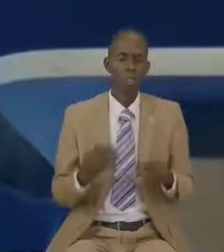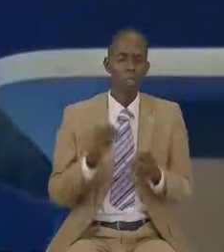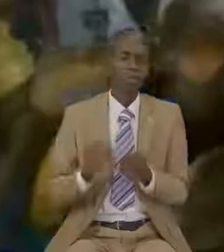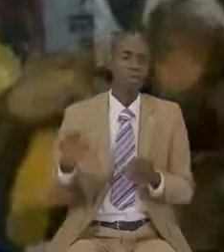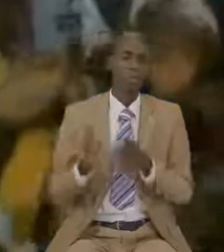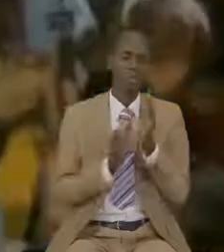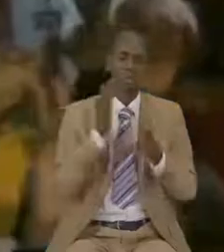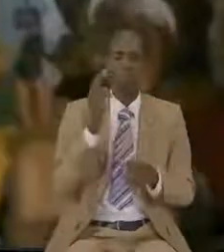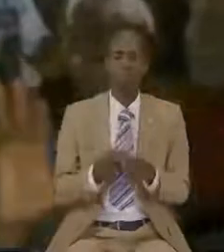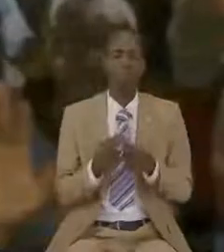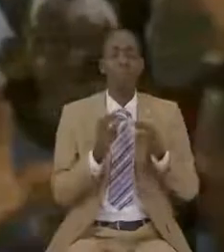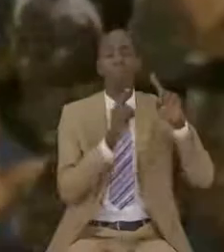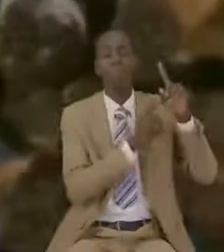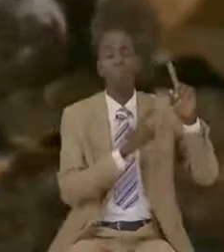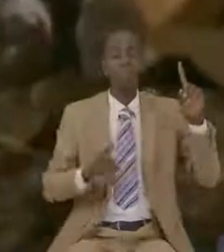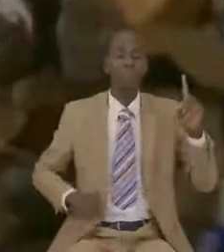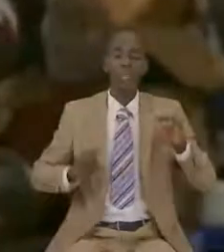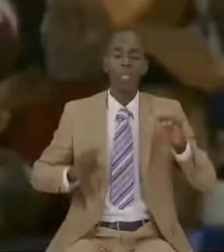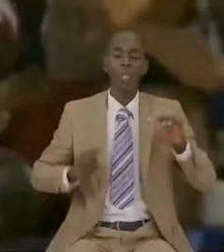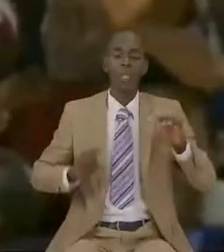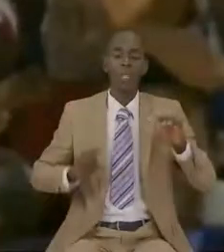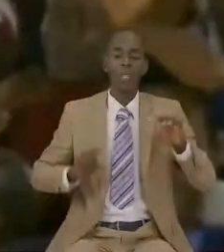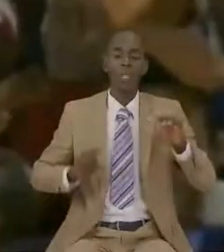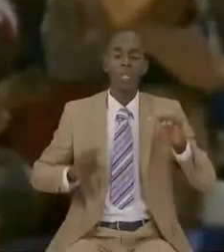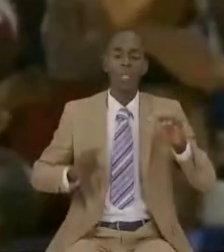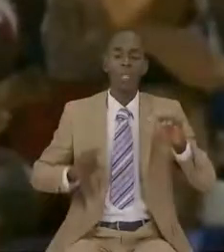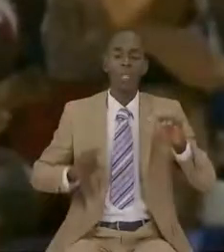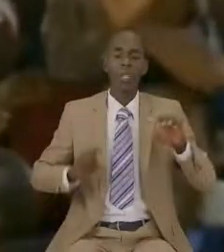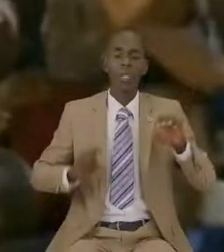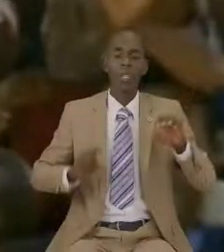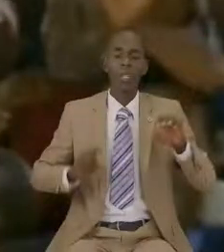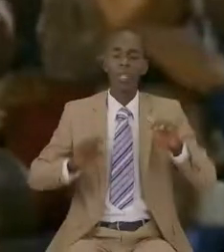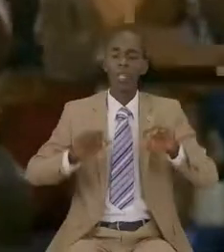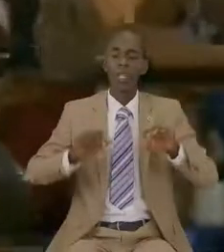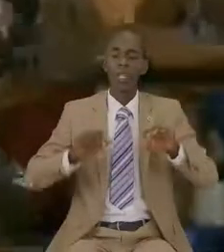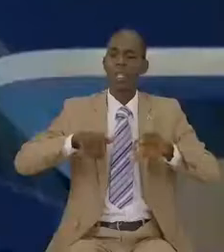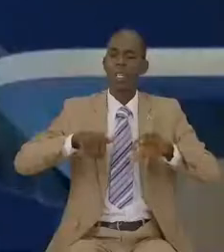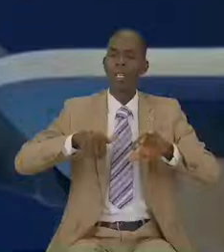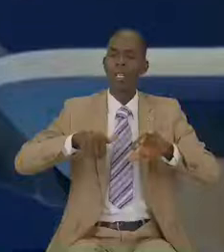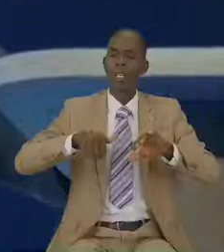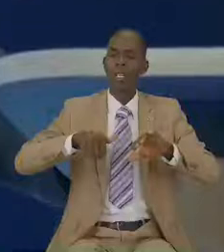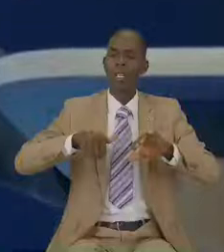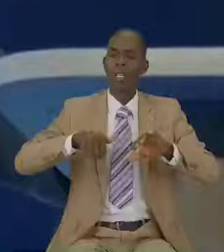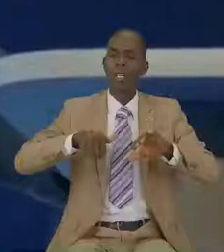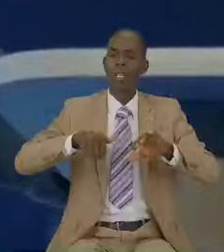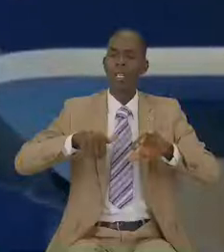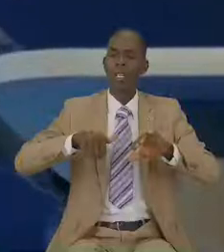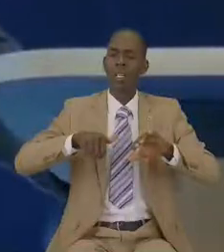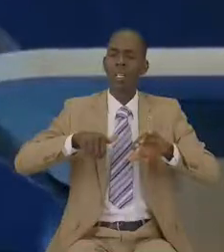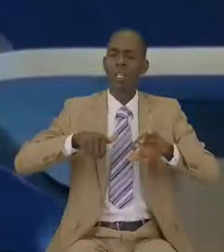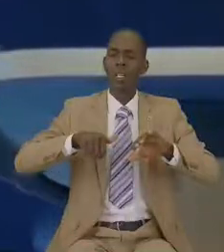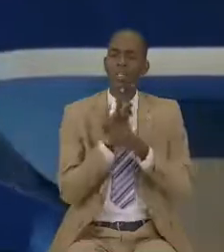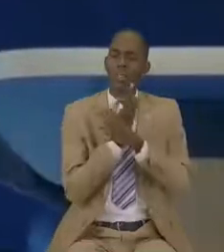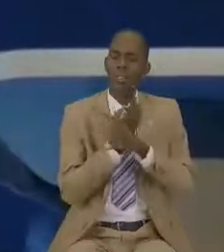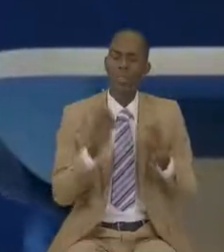Jésus. Seigneur, confirme le miracle partout. Guérison partout.